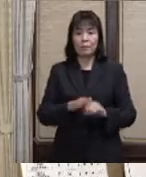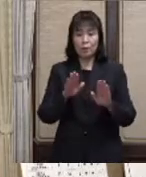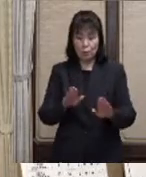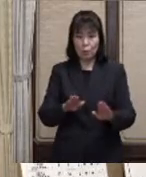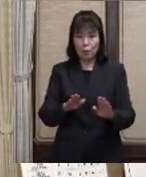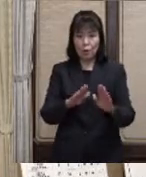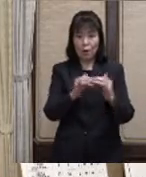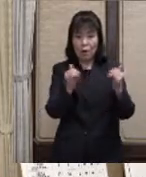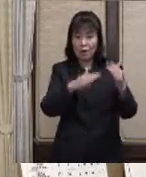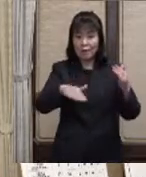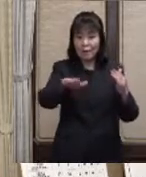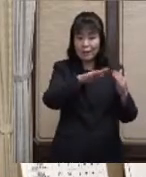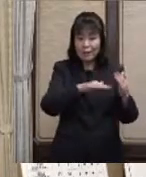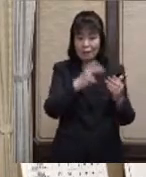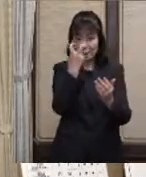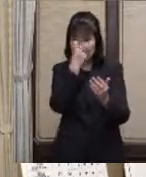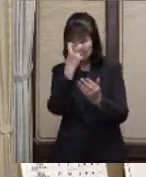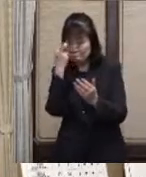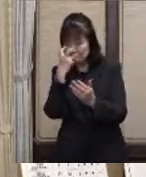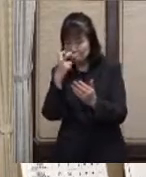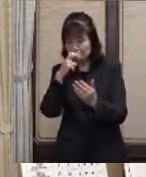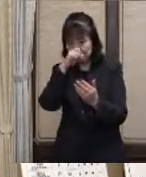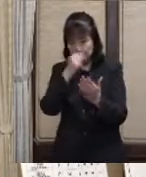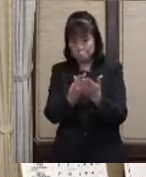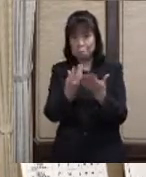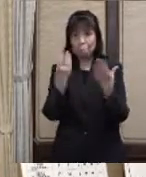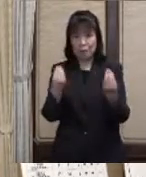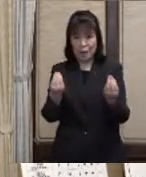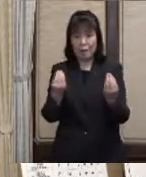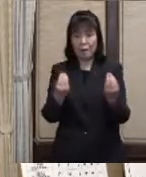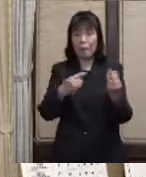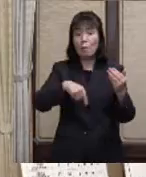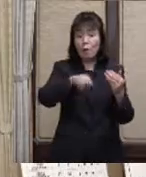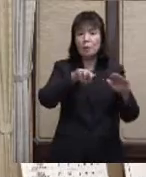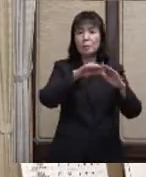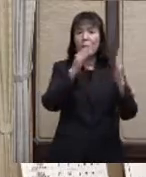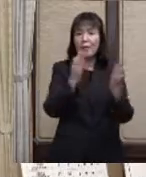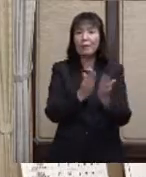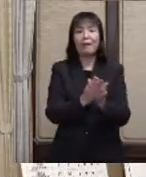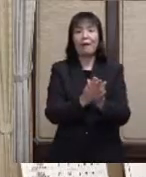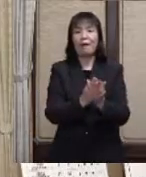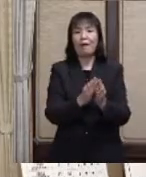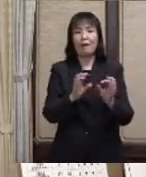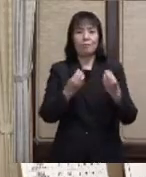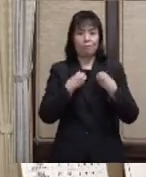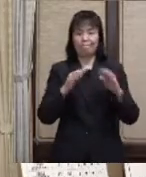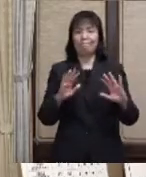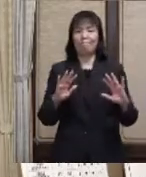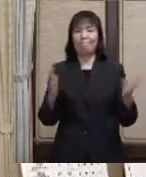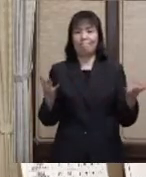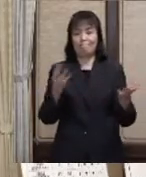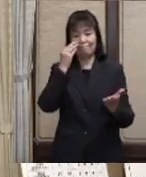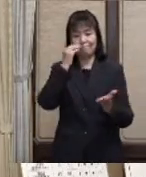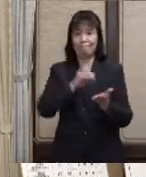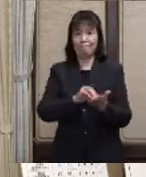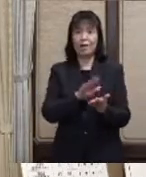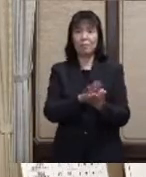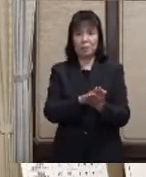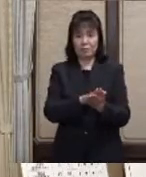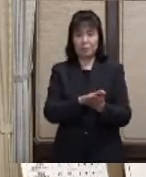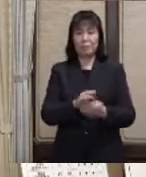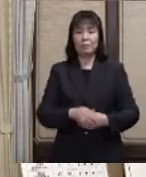この方々についても検査を実施しましたところ、こちらの方はすべて陰性が確認されています